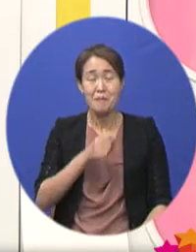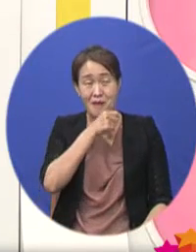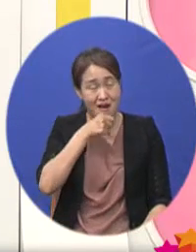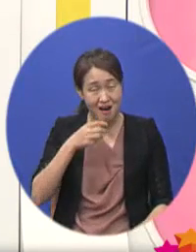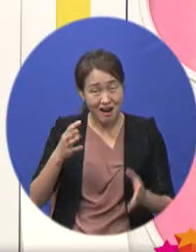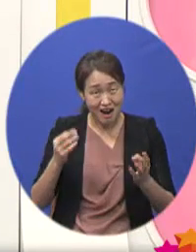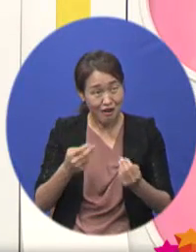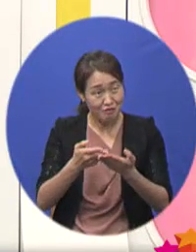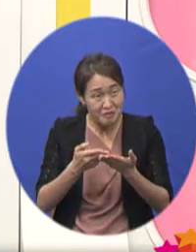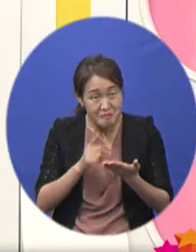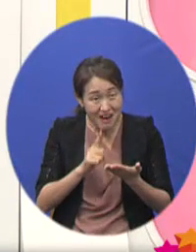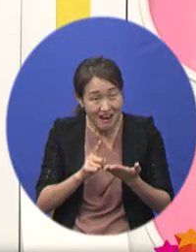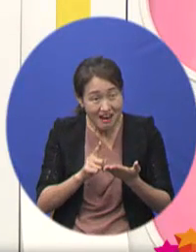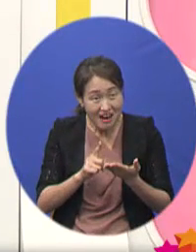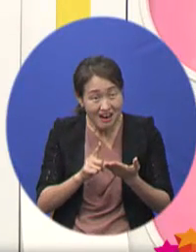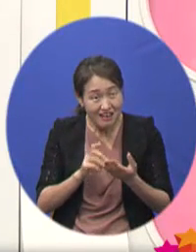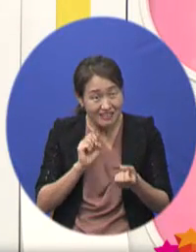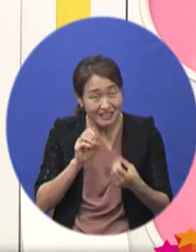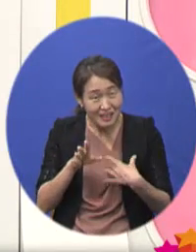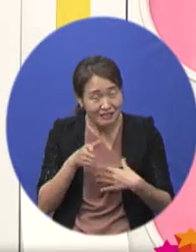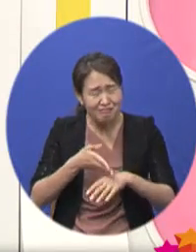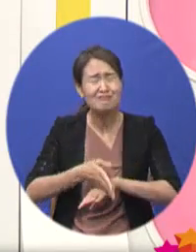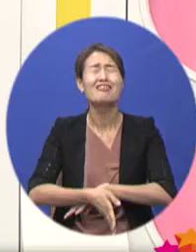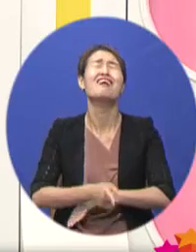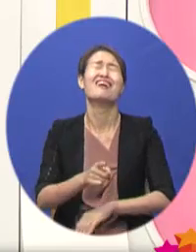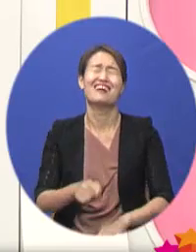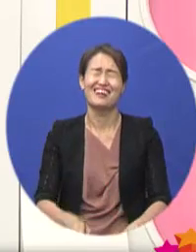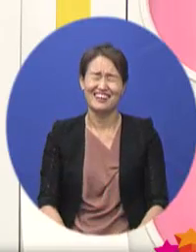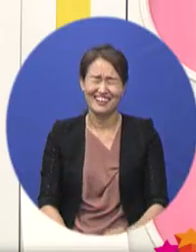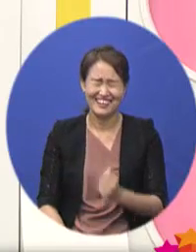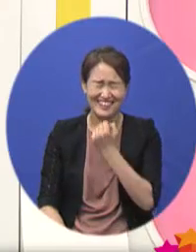맛있는 건 많이 해주세요. 그러니까 대답이 한참 늦게 나와서.